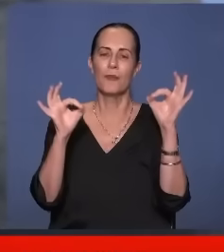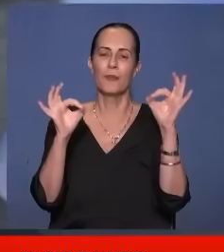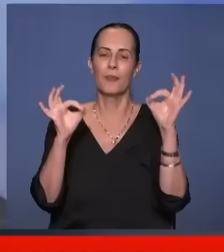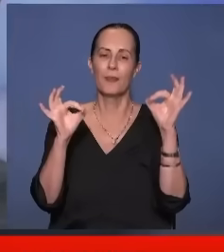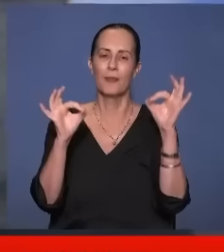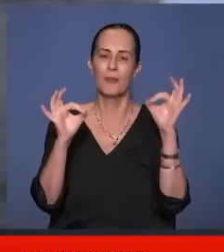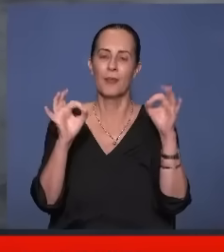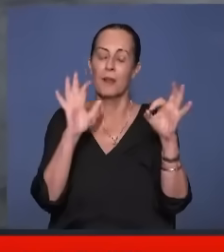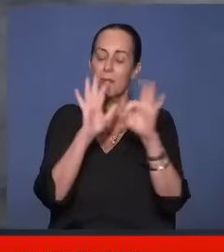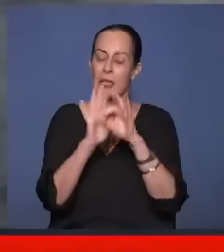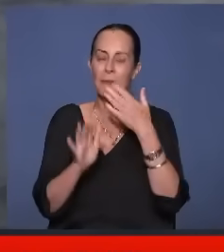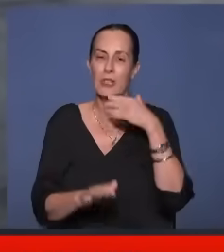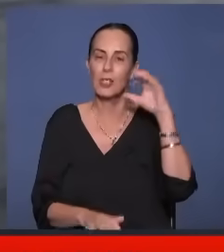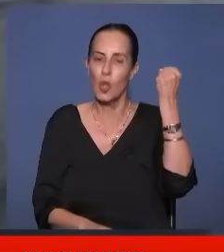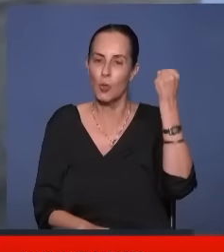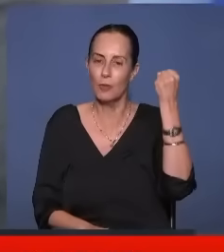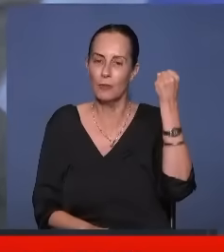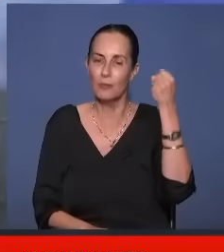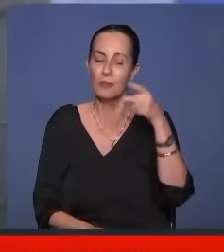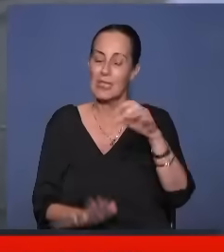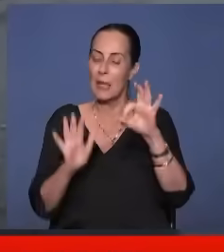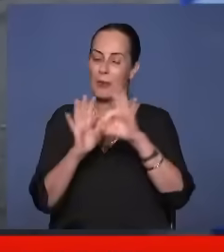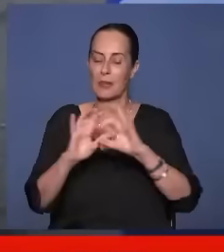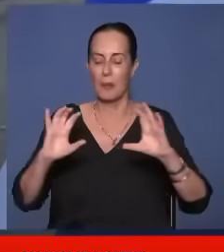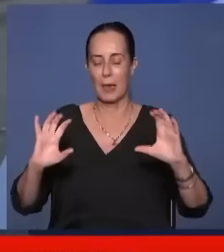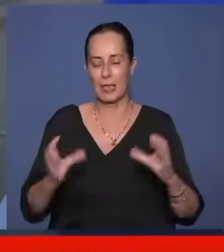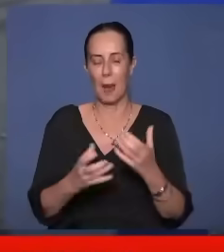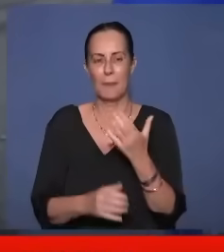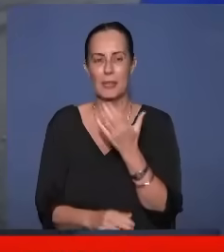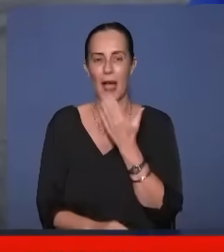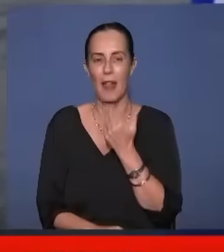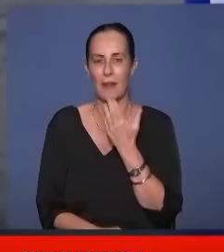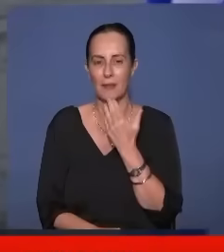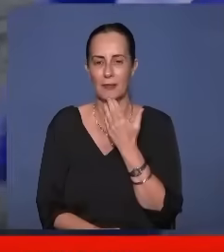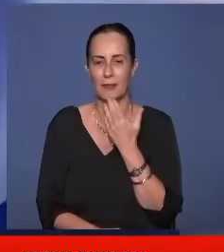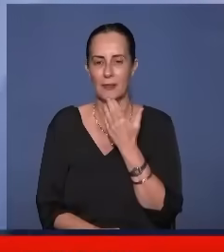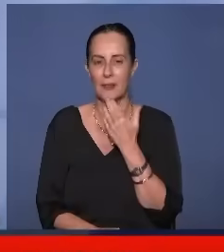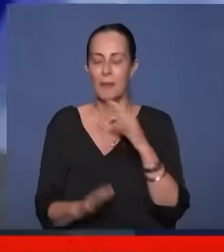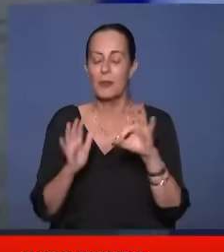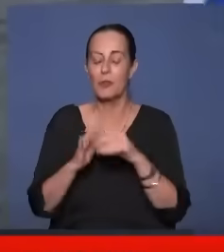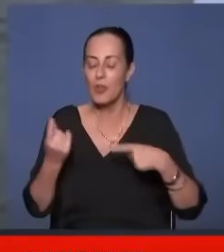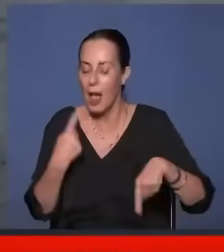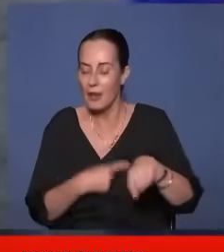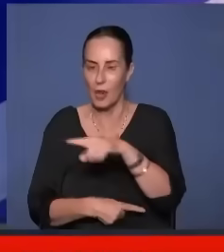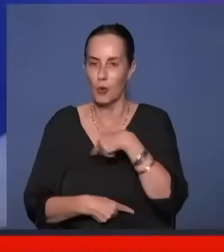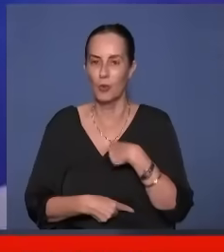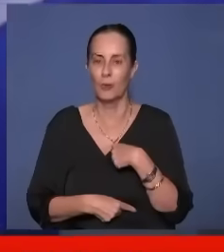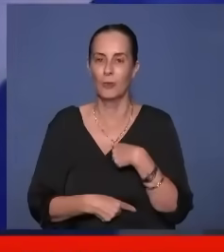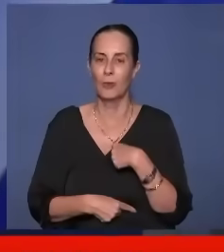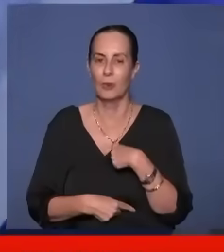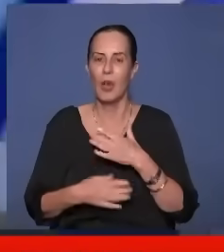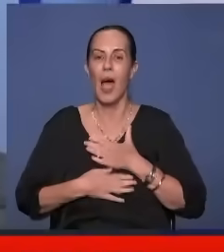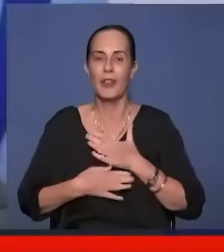הוא מסמל את הציונות, הוא מסמל את העם ישראל, הוא מסמל שאנחנו, זאת